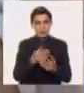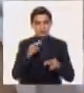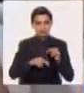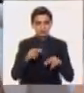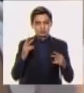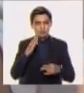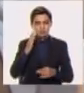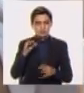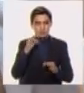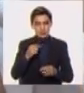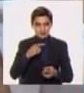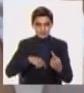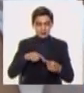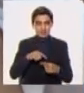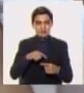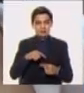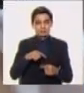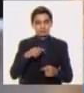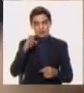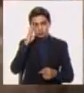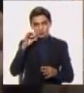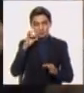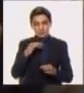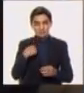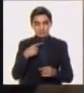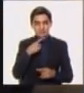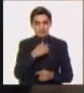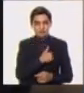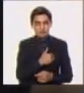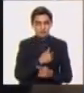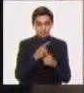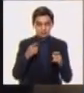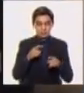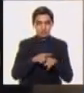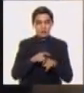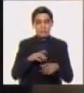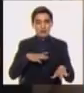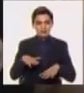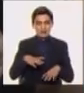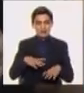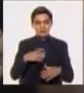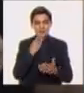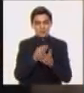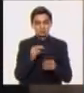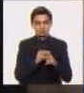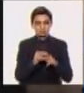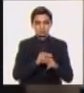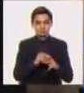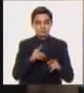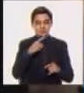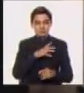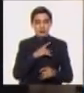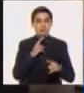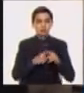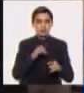болашақта. Сол үшін біздің мемлекет тарапынан оларға айтамыз. Базарларды жөндеңіз.